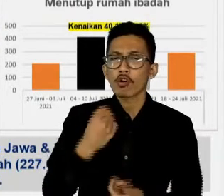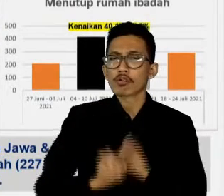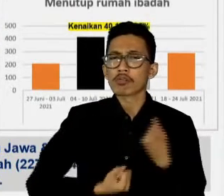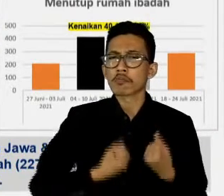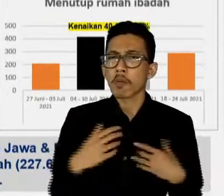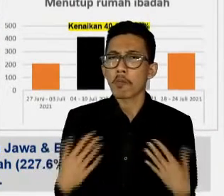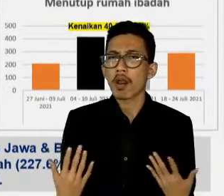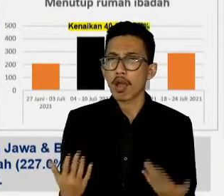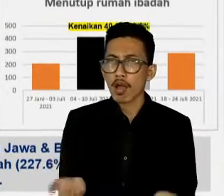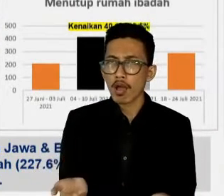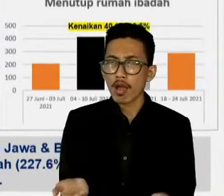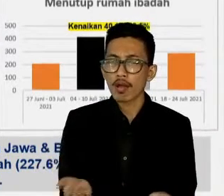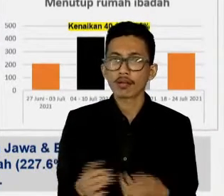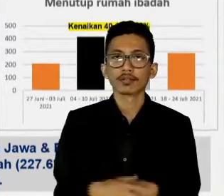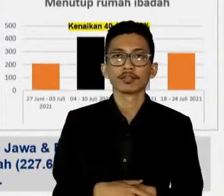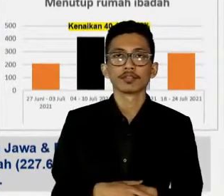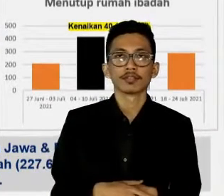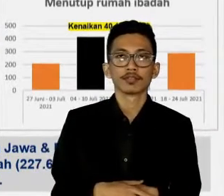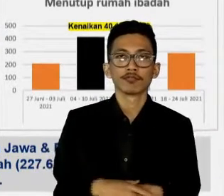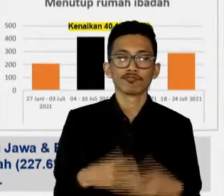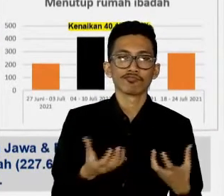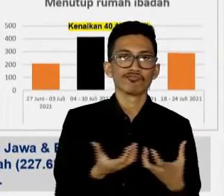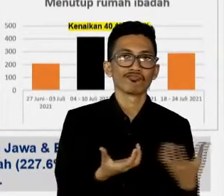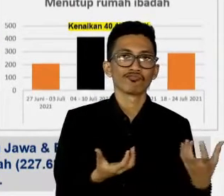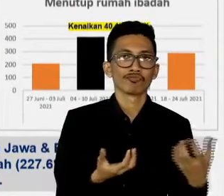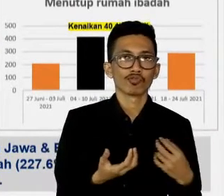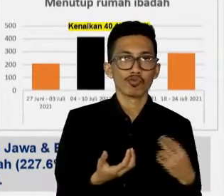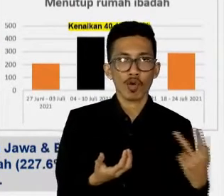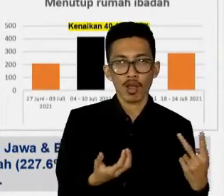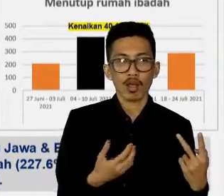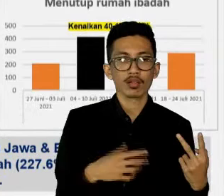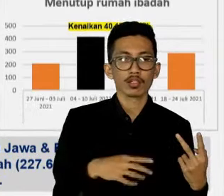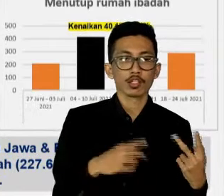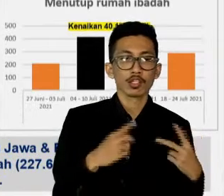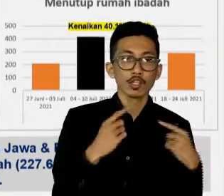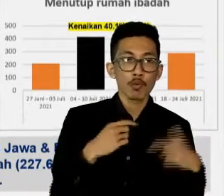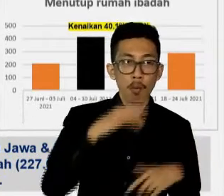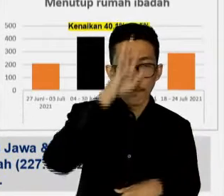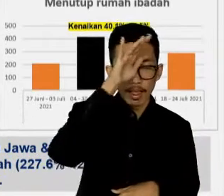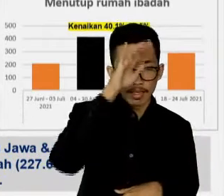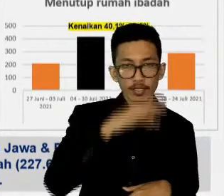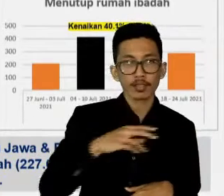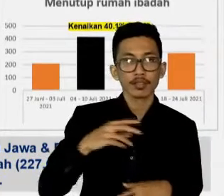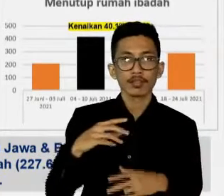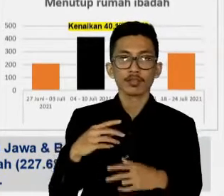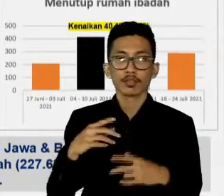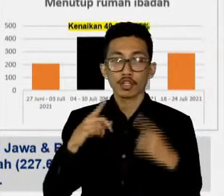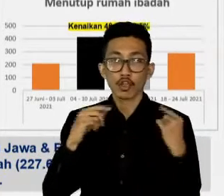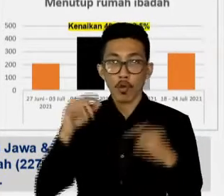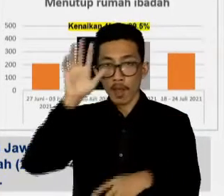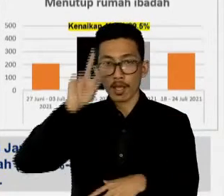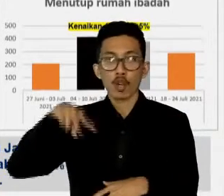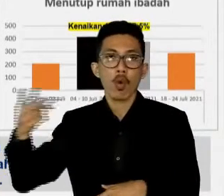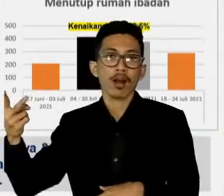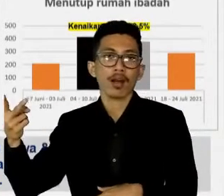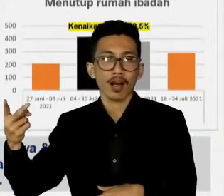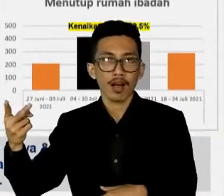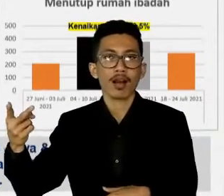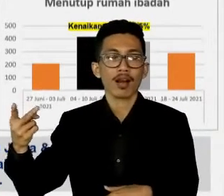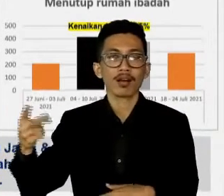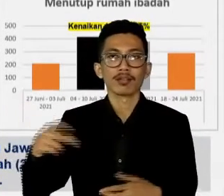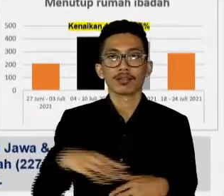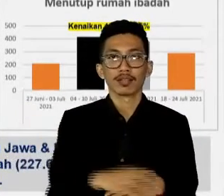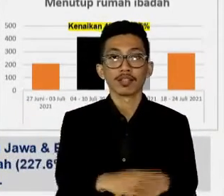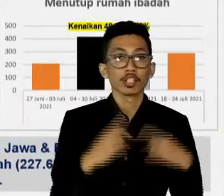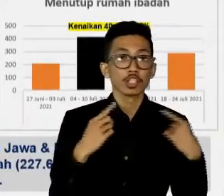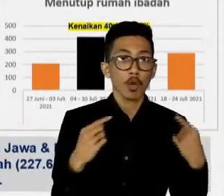dua, yang pertama adalah wilayah Jawa-Bali, yang kedua di luar Jawa dan Bali. Yang pertama kita bawa ke